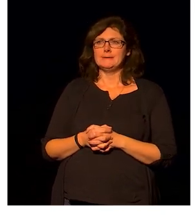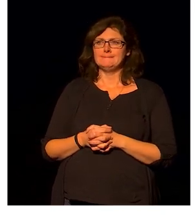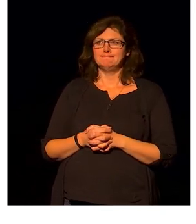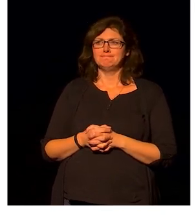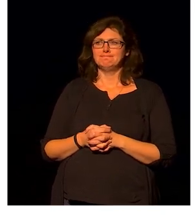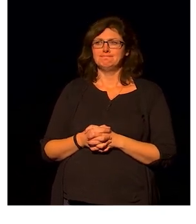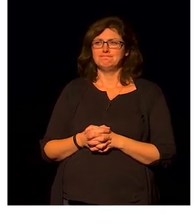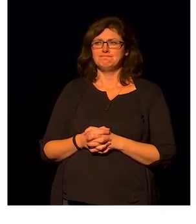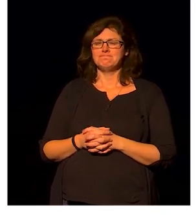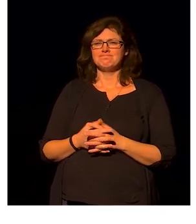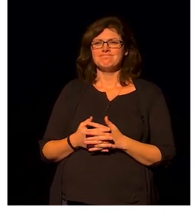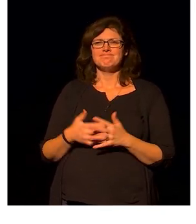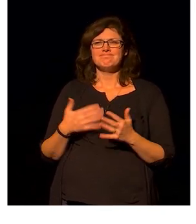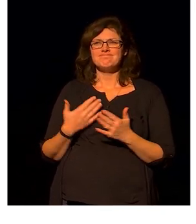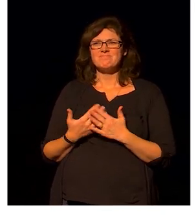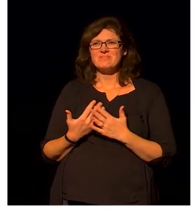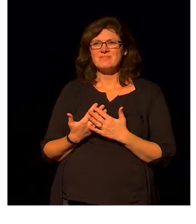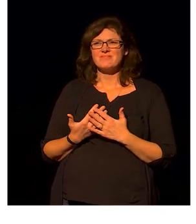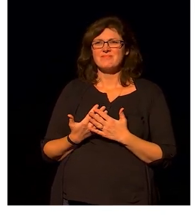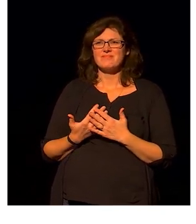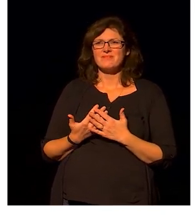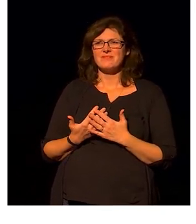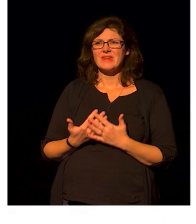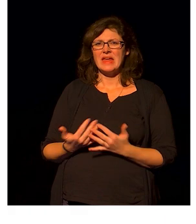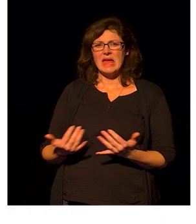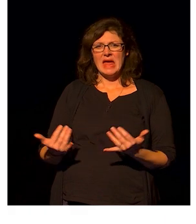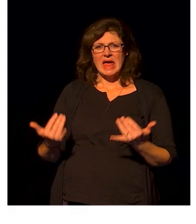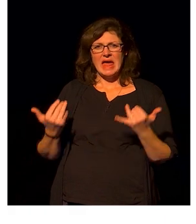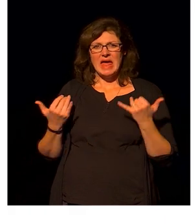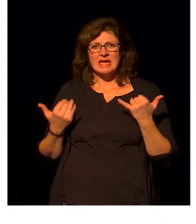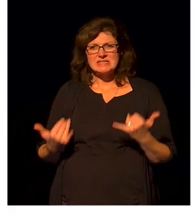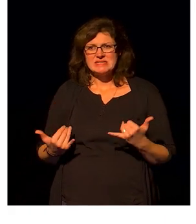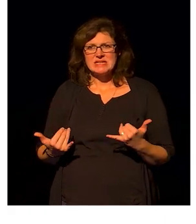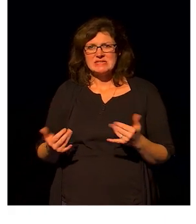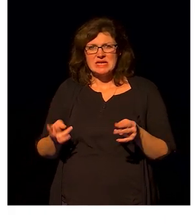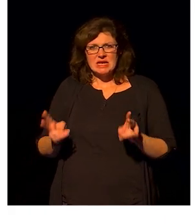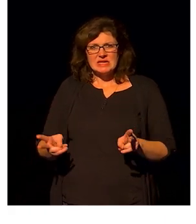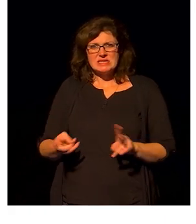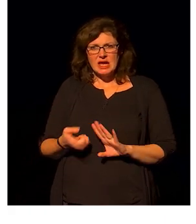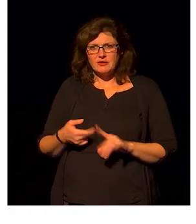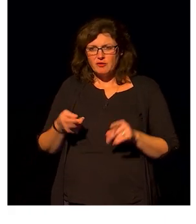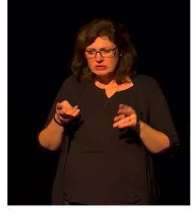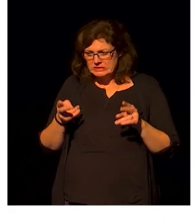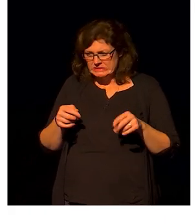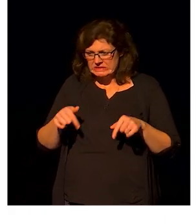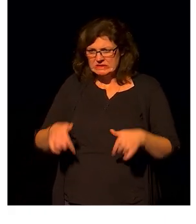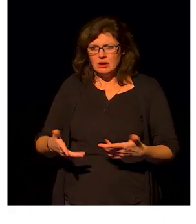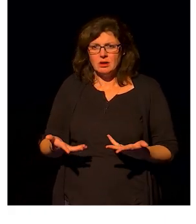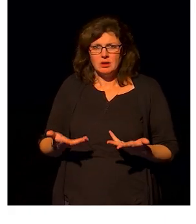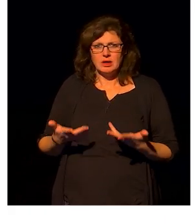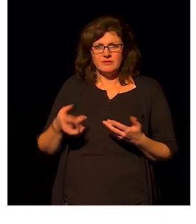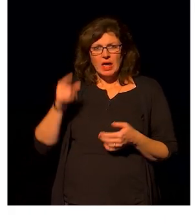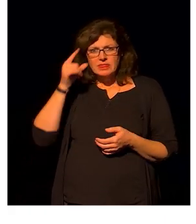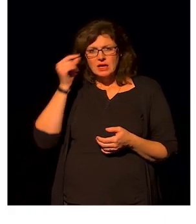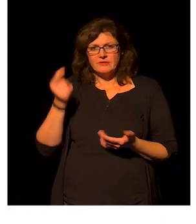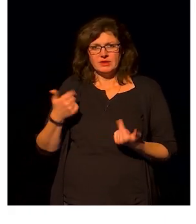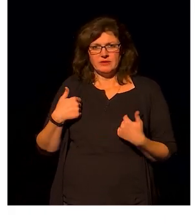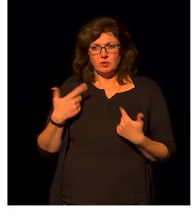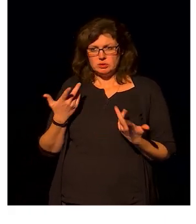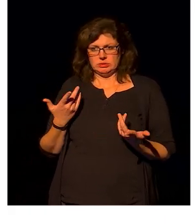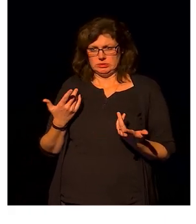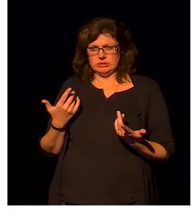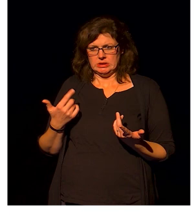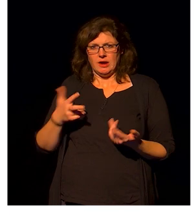das existenzielle Sein von hier, ich spreche ja jetzt im Moment aus Tel Aviv, und ich sehe das sogar